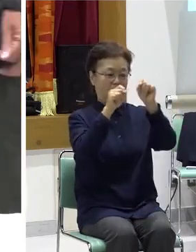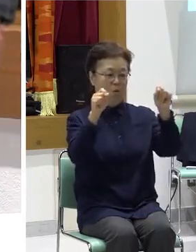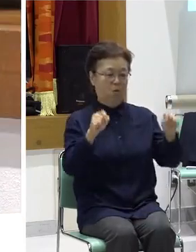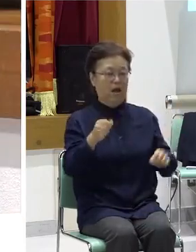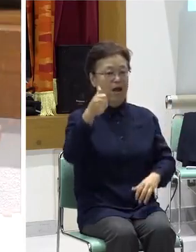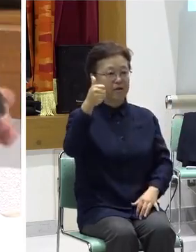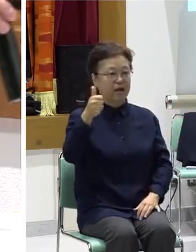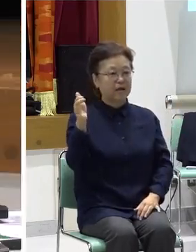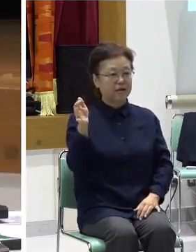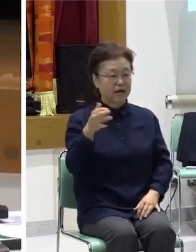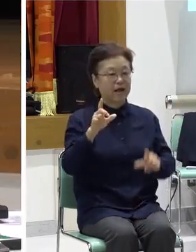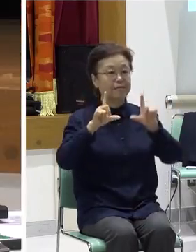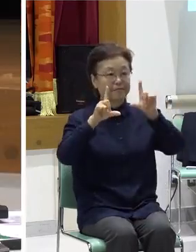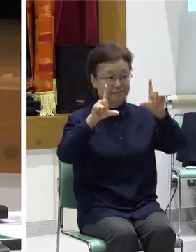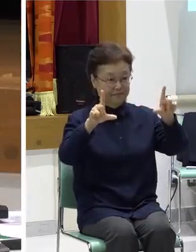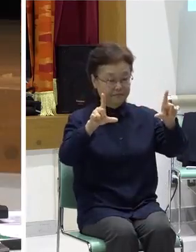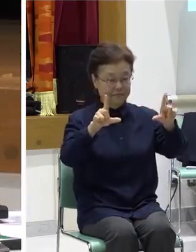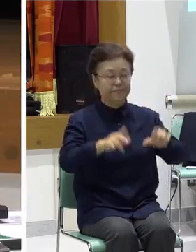お願いします。